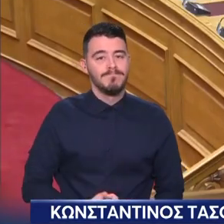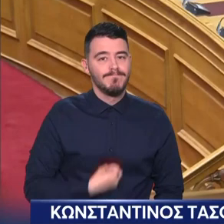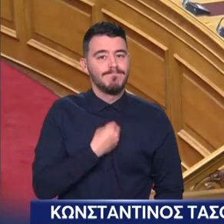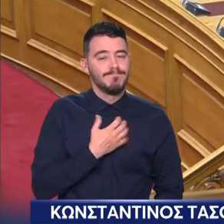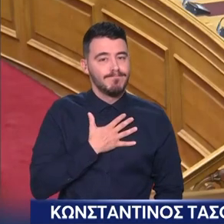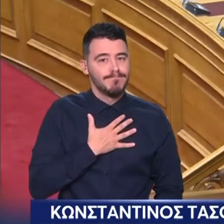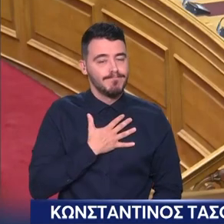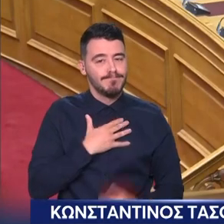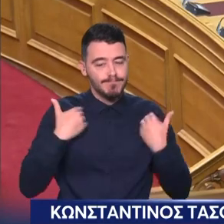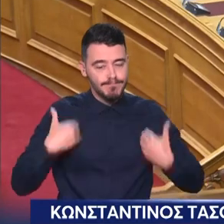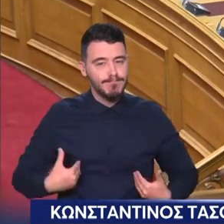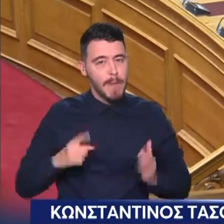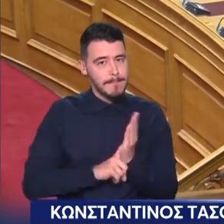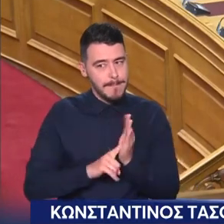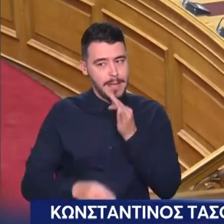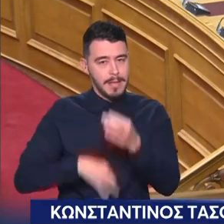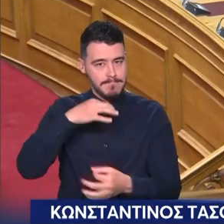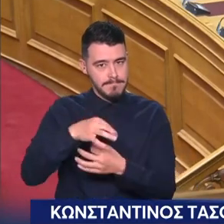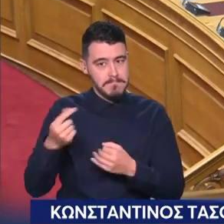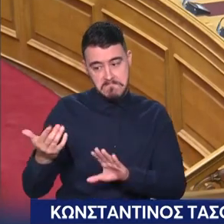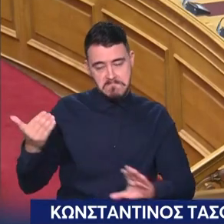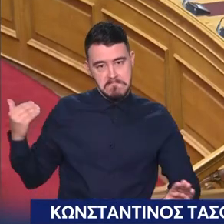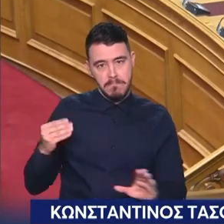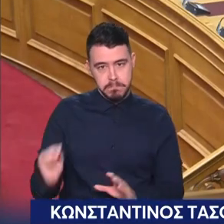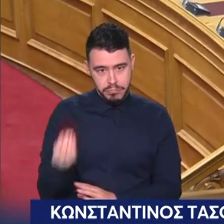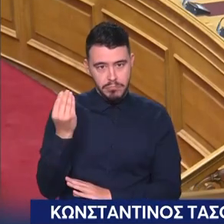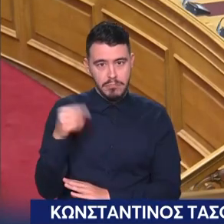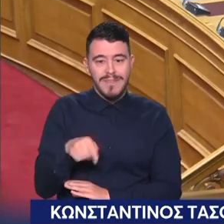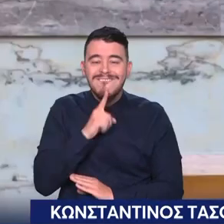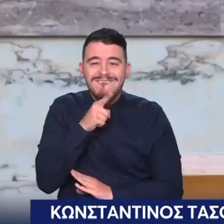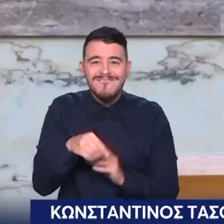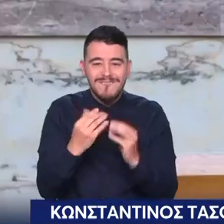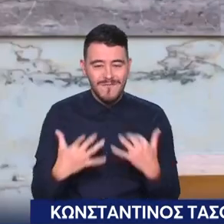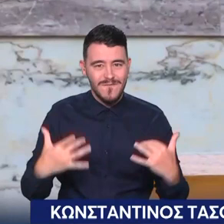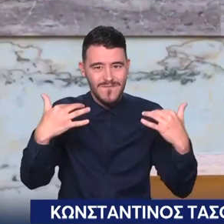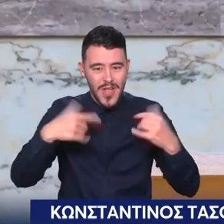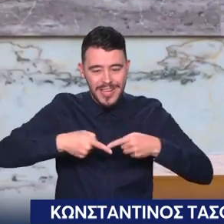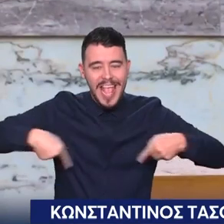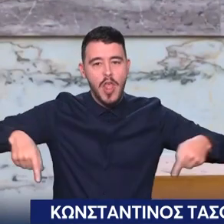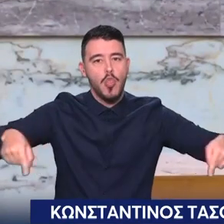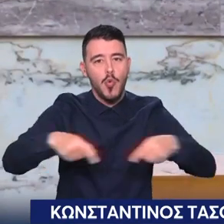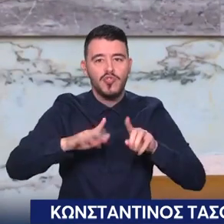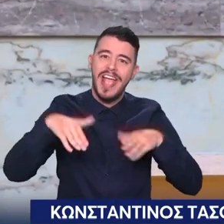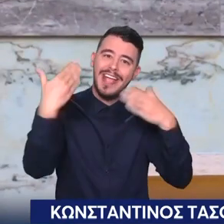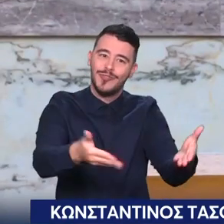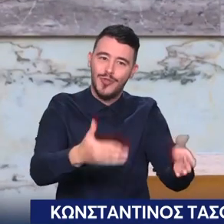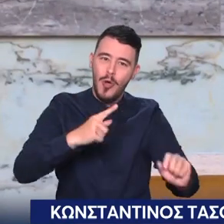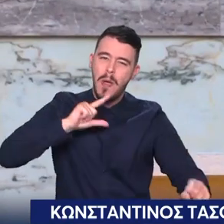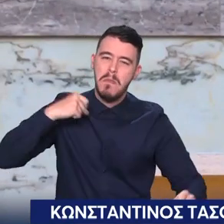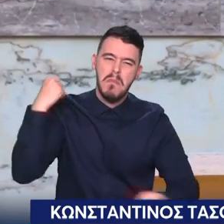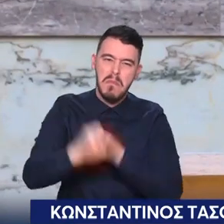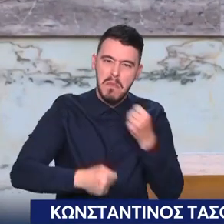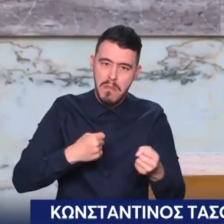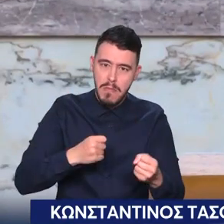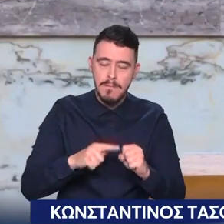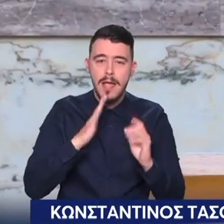εμένα, έγινε σήμερα πριν λίγο εδώ έξω από την Ολομέλεια. Θα φροντίσουμε ώστε οι